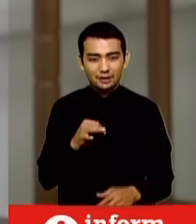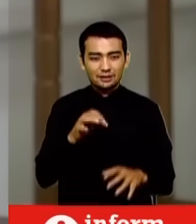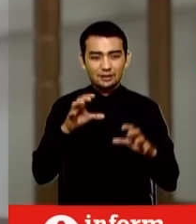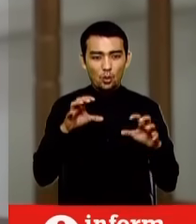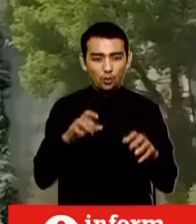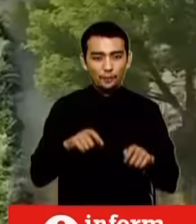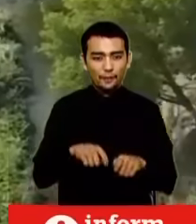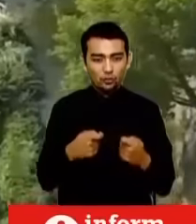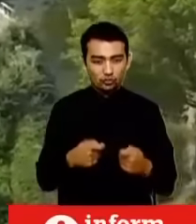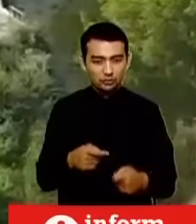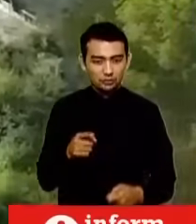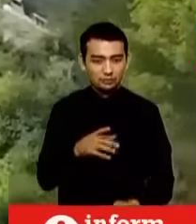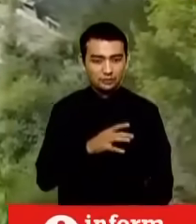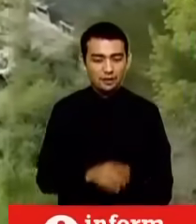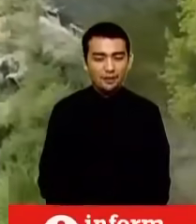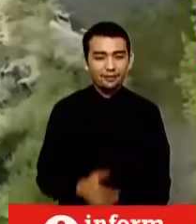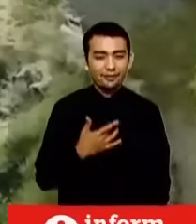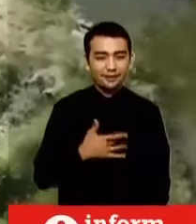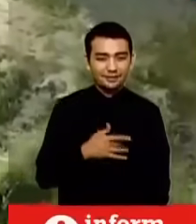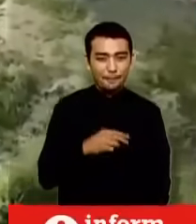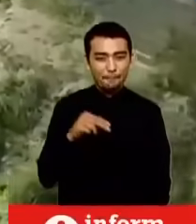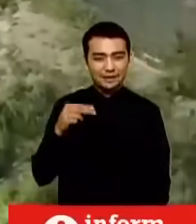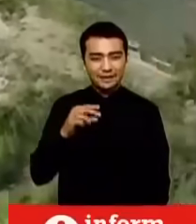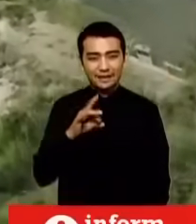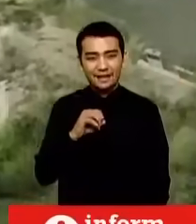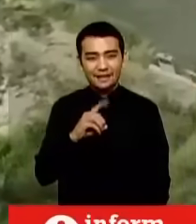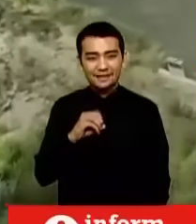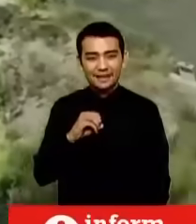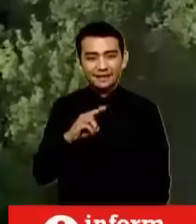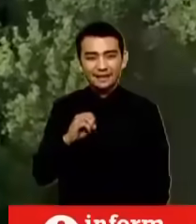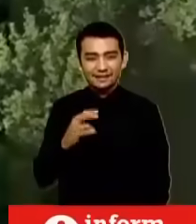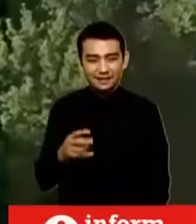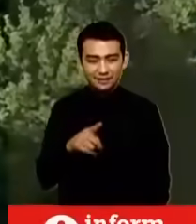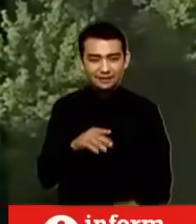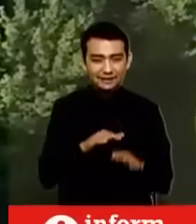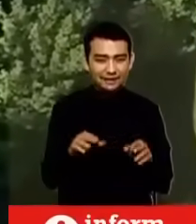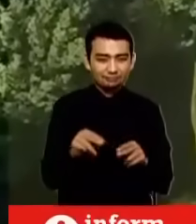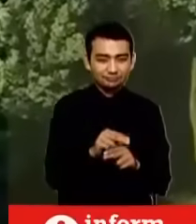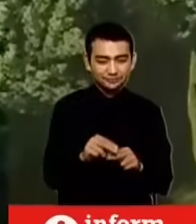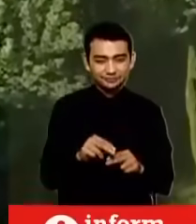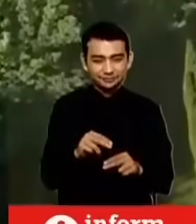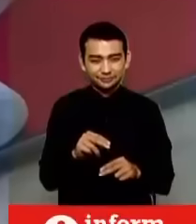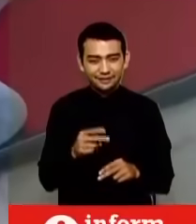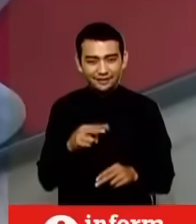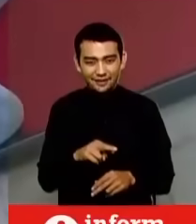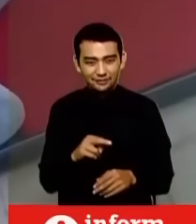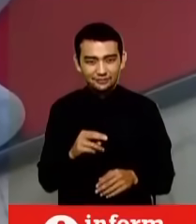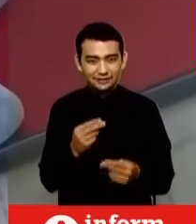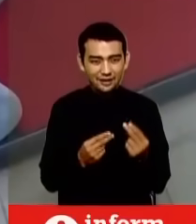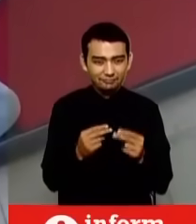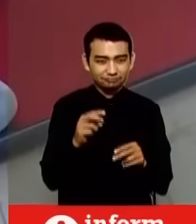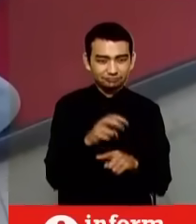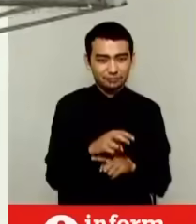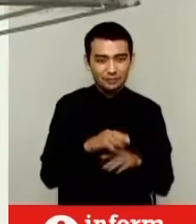заңбұзушылық болып есептеледі. Ал Таразда президент резиденциясы енді оқушылардың оқу сауықтыру орталығына айналды. 60 жыл бойы ел